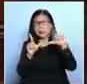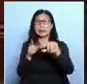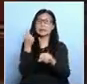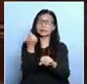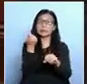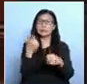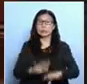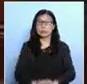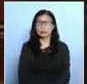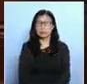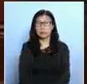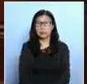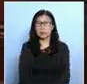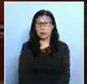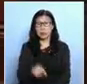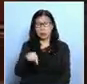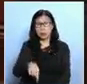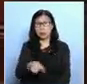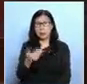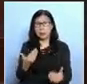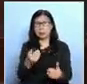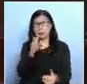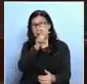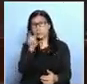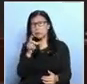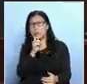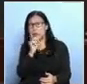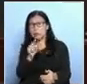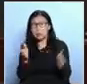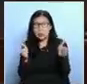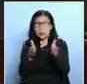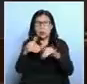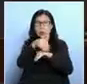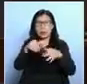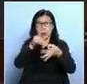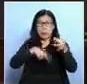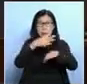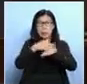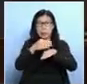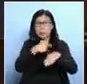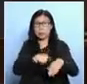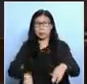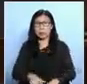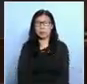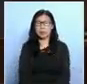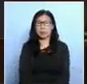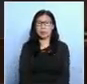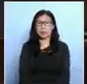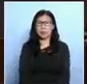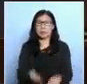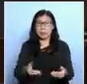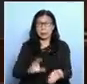方便。我唔會認為話睇啲嘢有咁嘅短線，好似阿毛議員嘅話，即係話喂，如果而家我哋咁抌